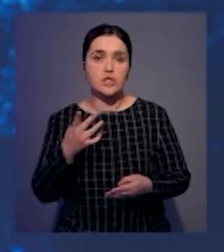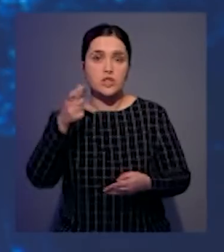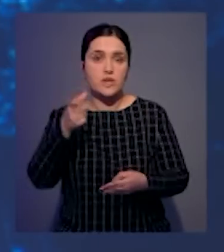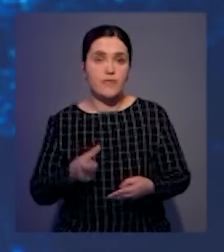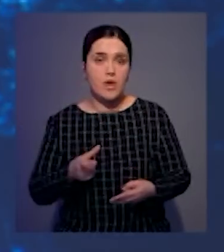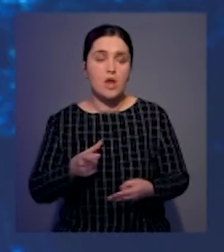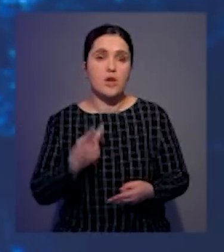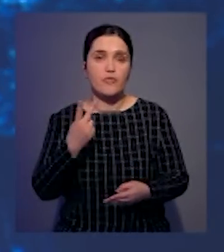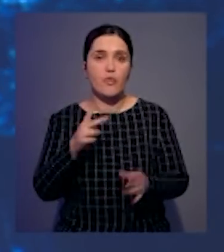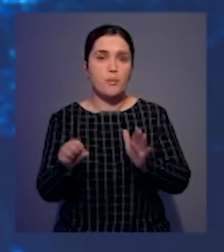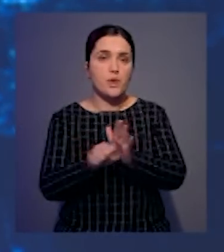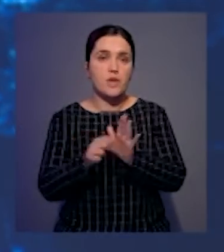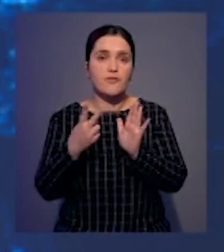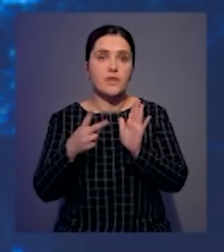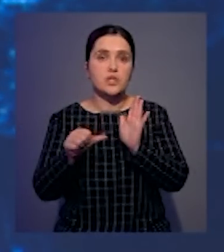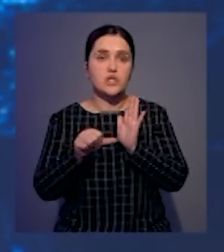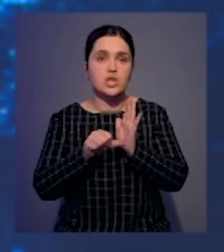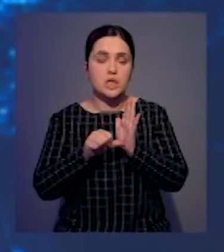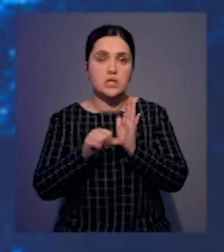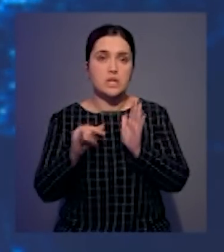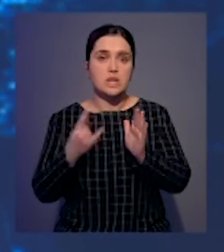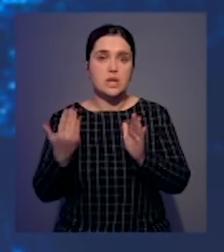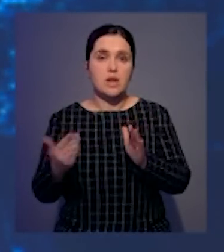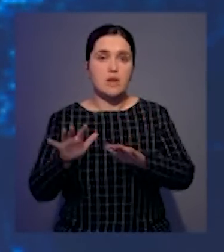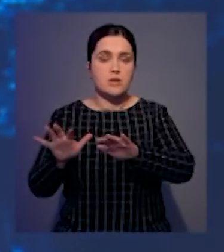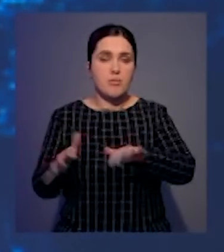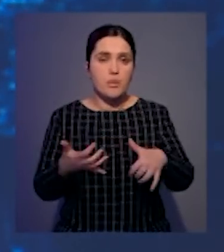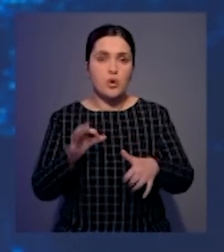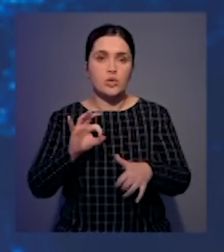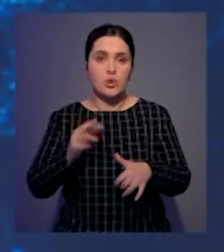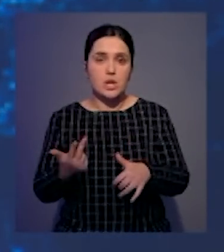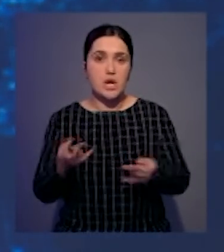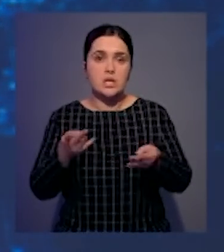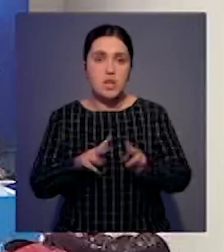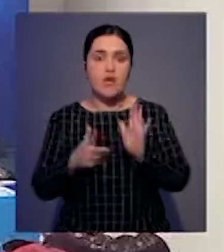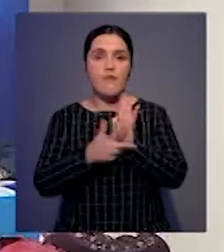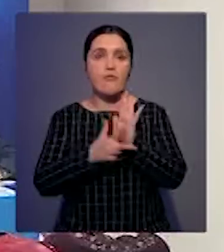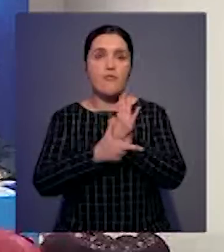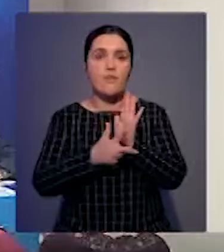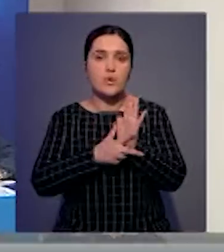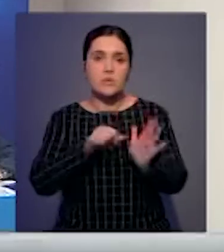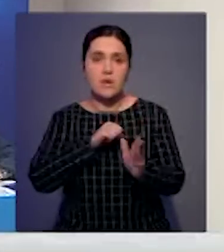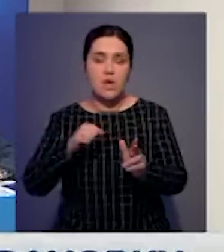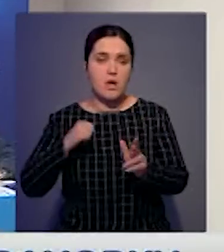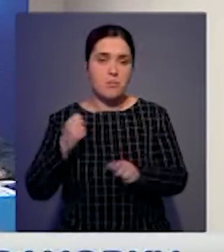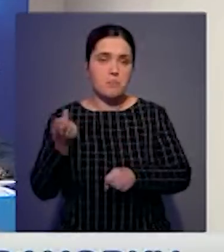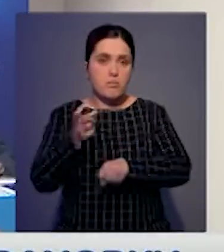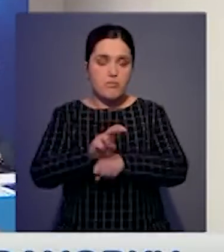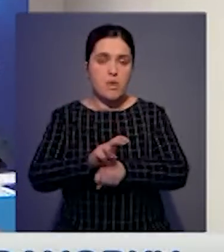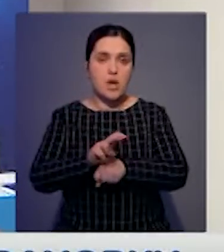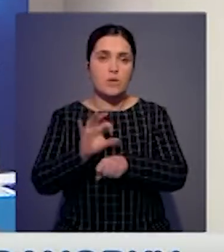34 человека, двое погибли. 26 из них с места происшествия забрала скорая помощь, остальные 8